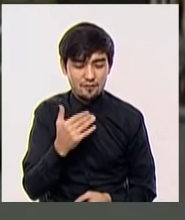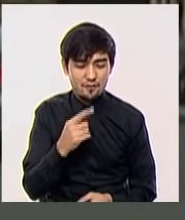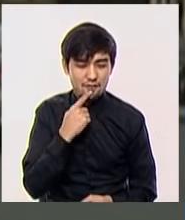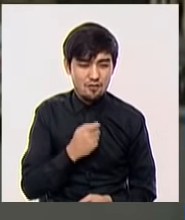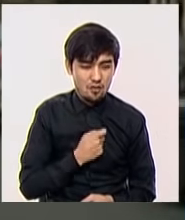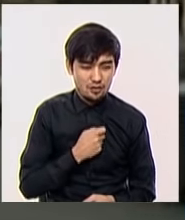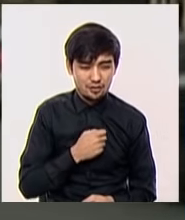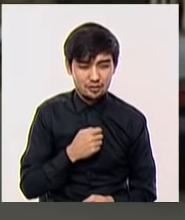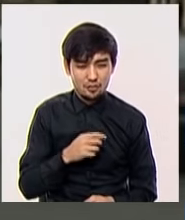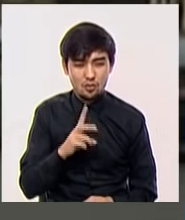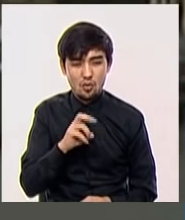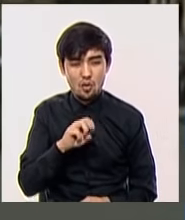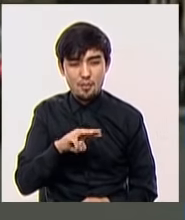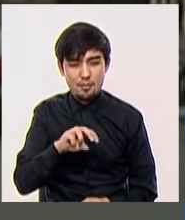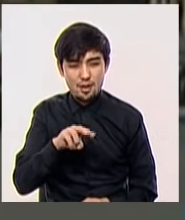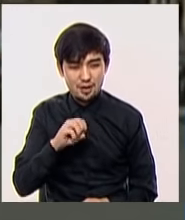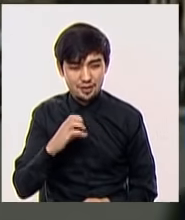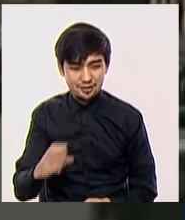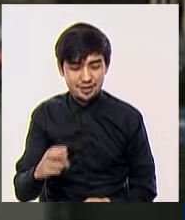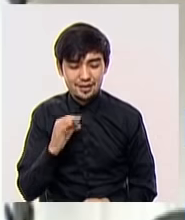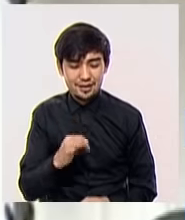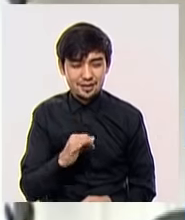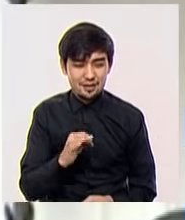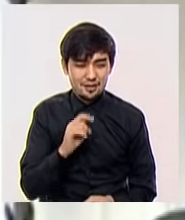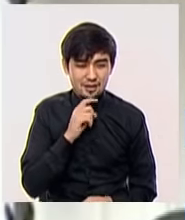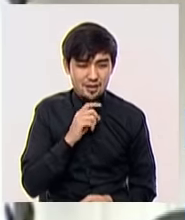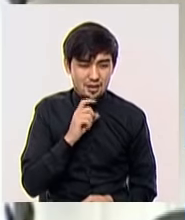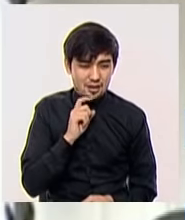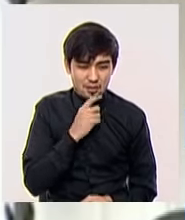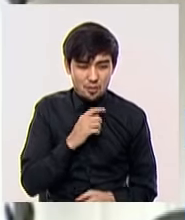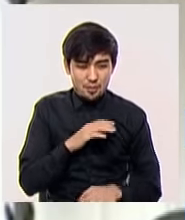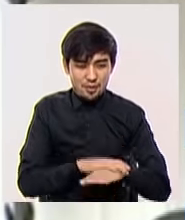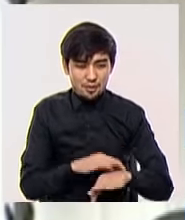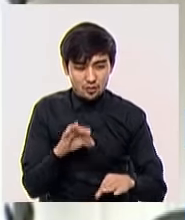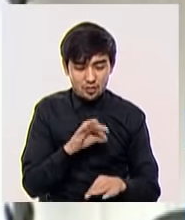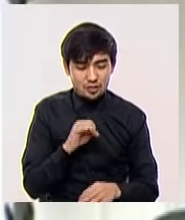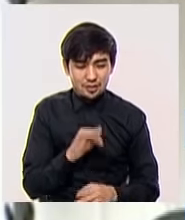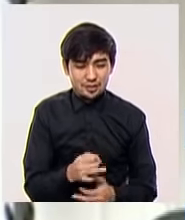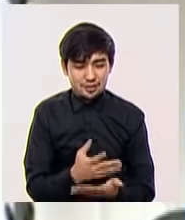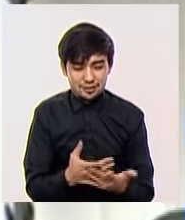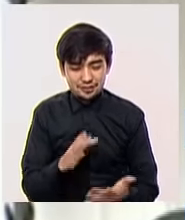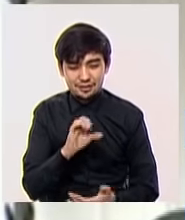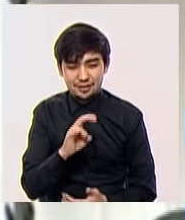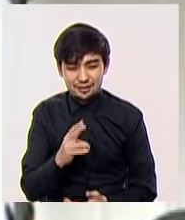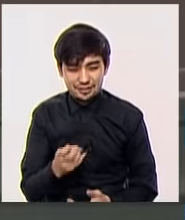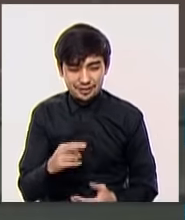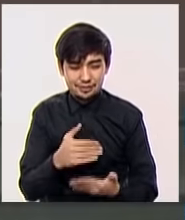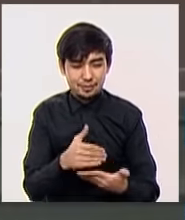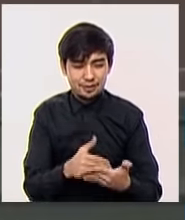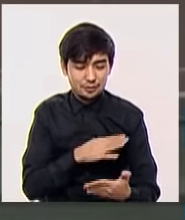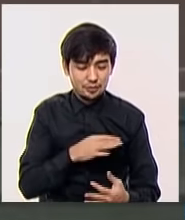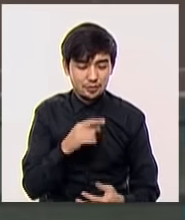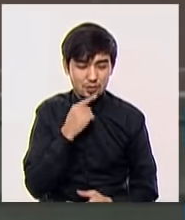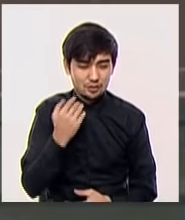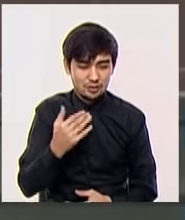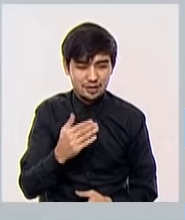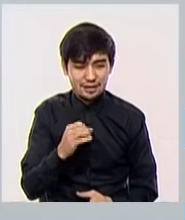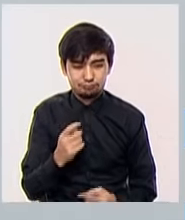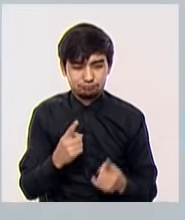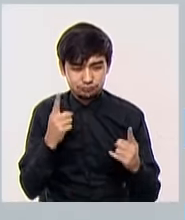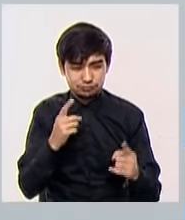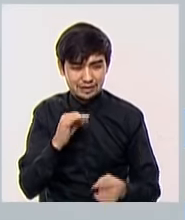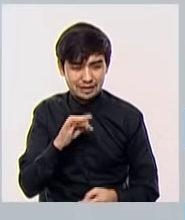военно-промышленный комплекс внешэкономбанк и 42 дочерних структур и также в санкционных списках представителей российской элиты